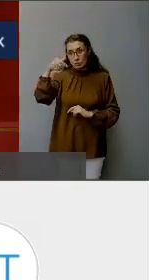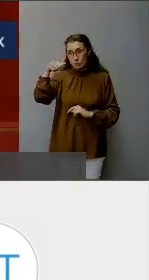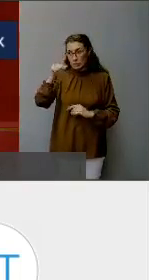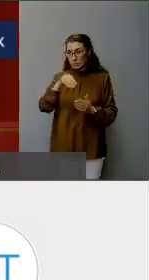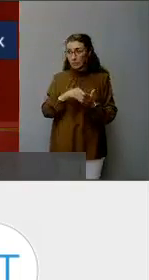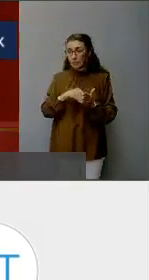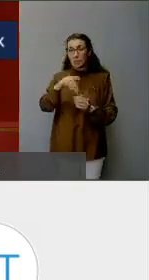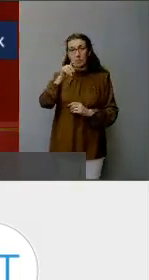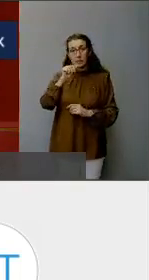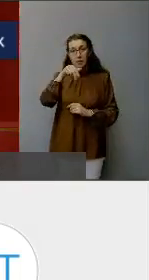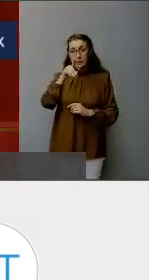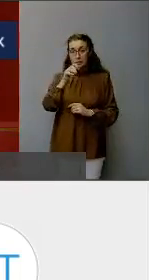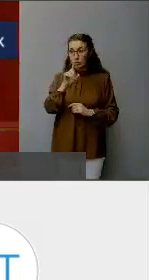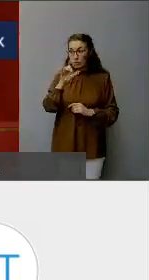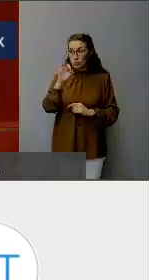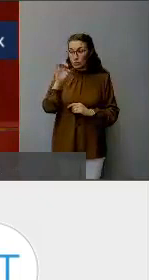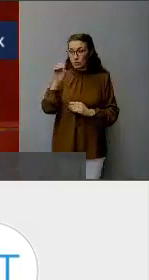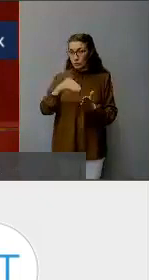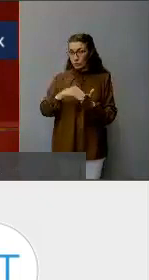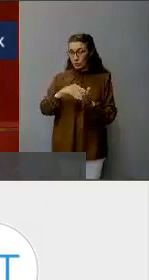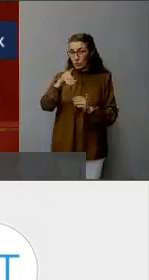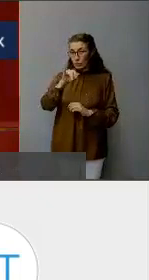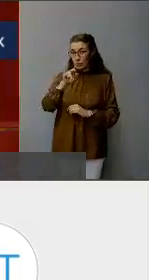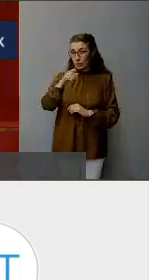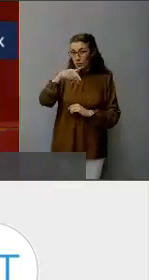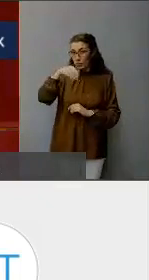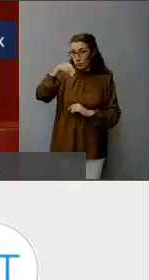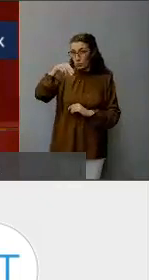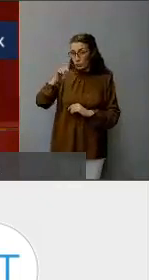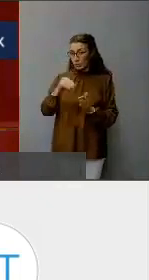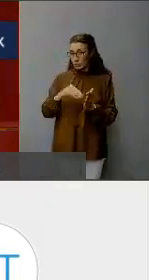pandolfo pignone